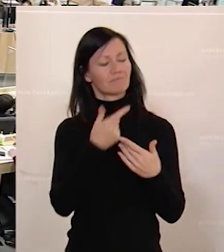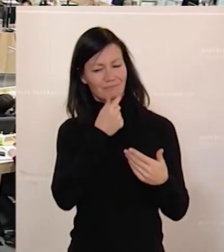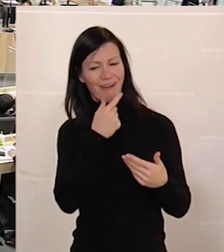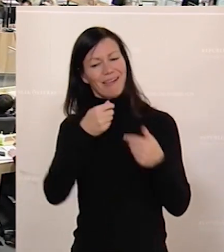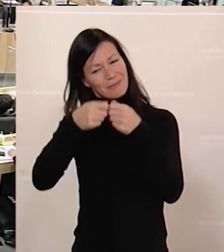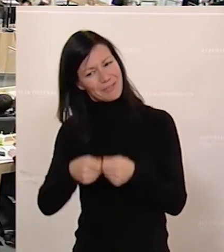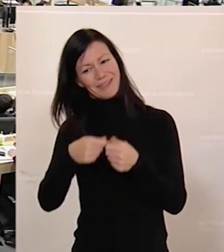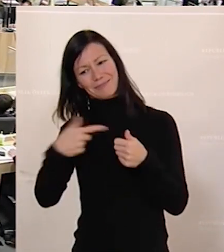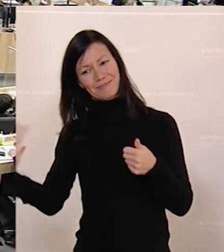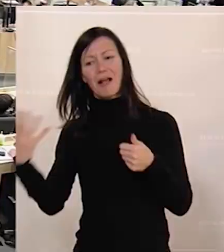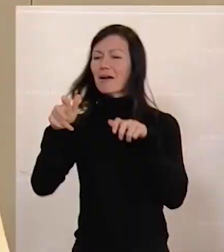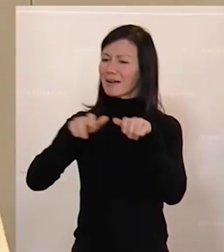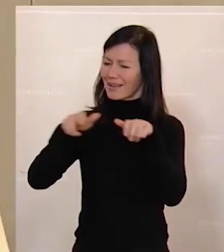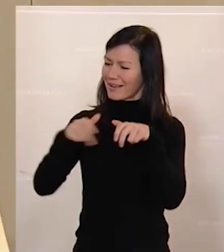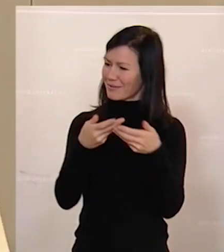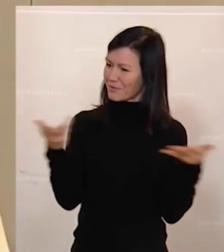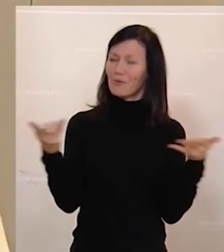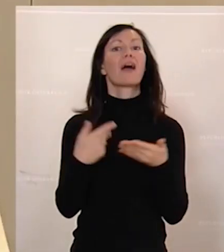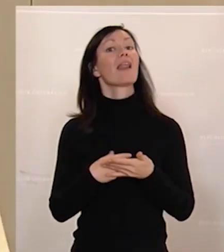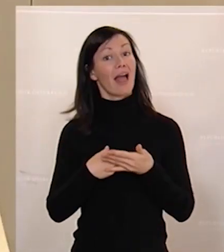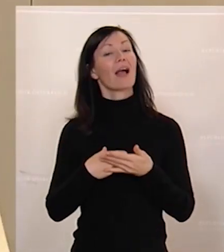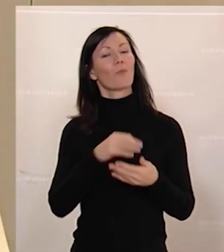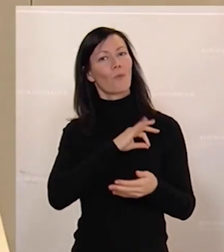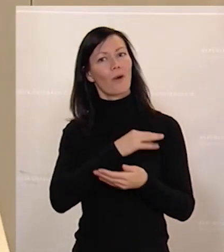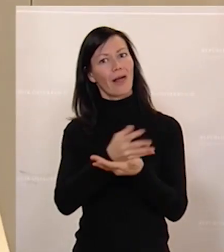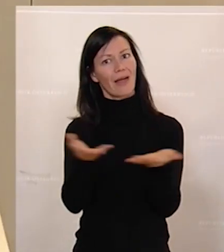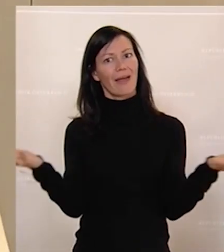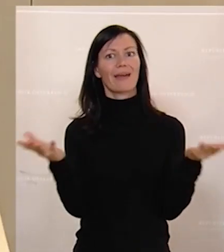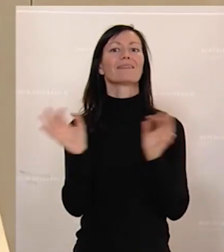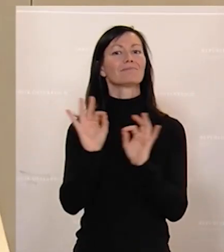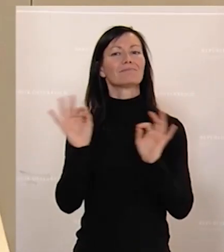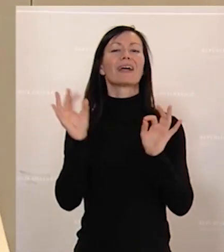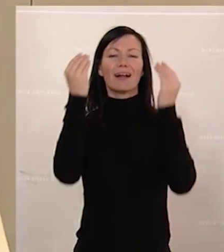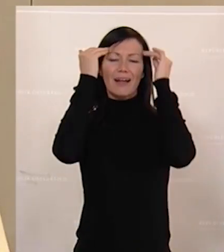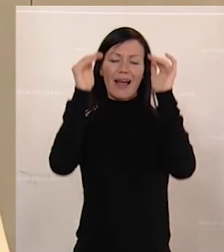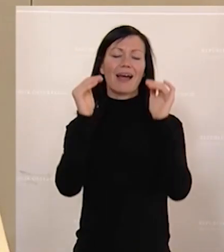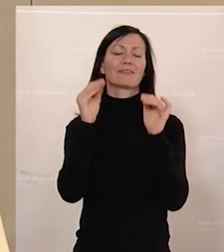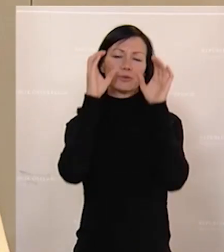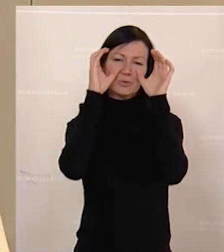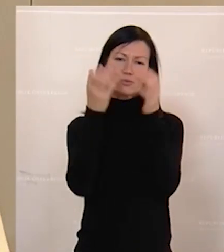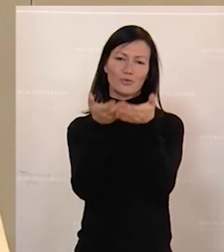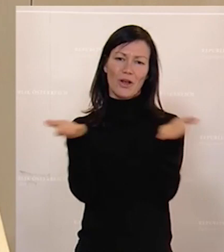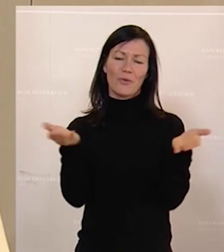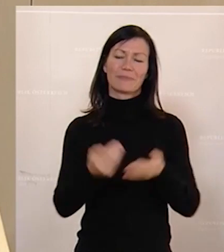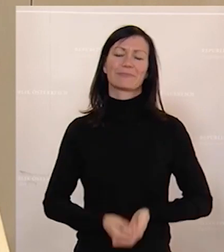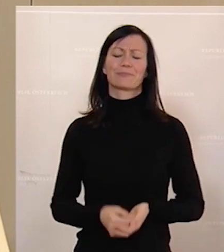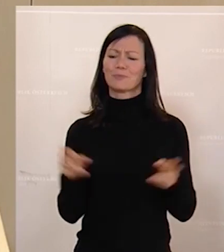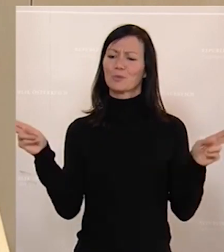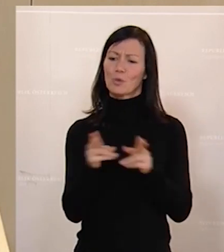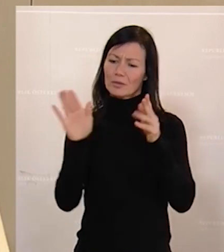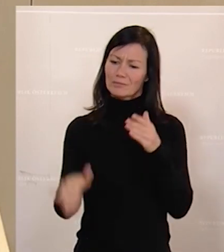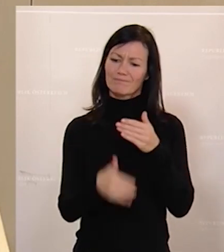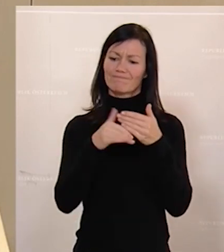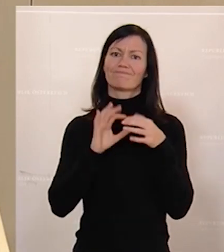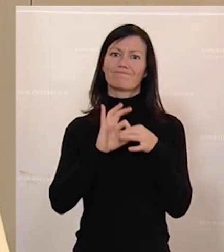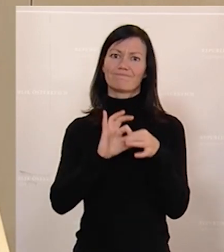geehrte Kolleginnen und Kollegen, werte Zuschauerinnen und Zuschauer, lassen Sie mich ganz kurz einleiten, auf Bezug